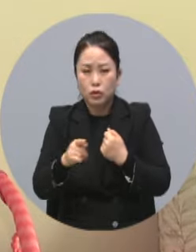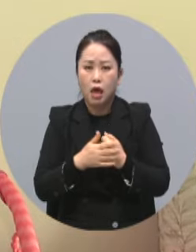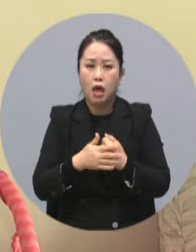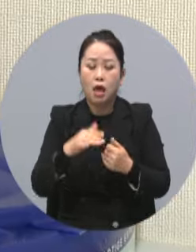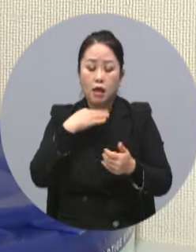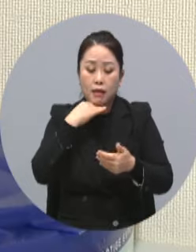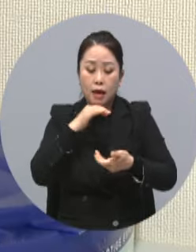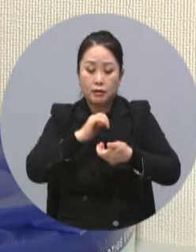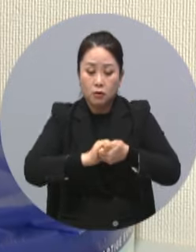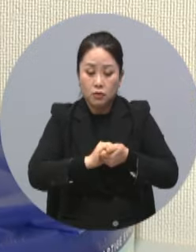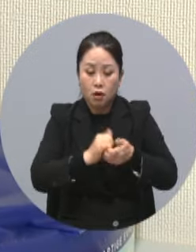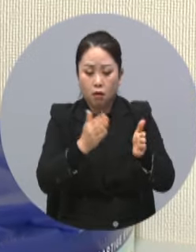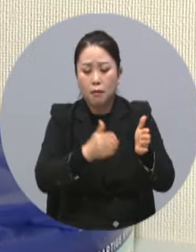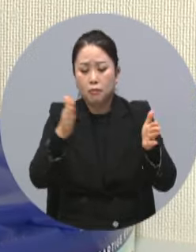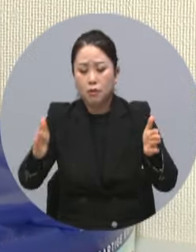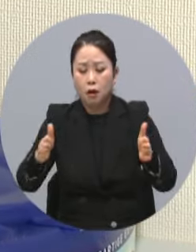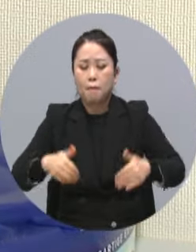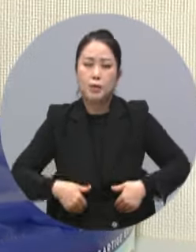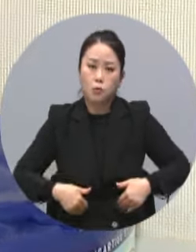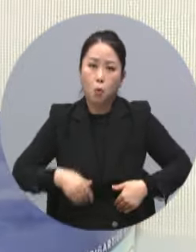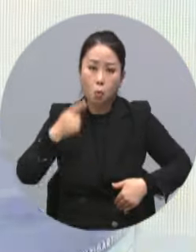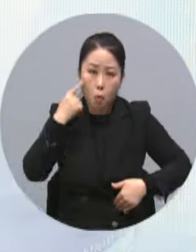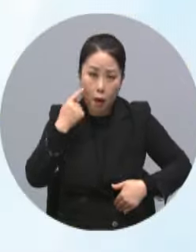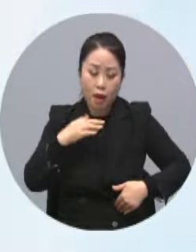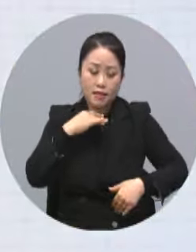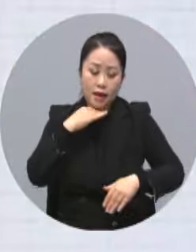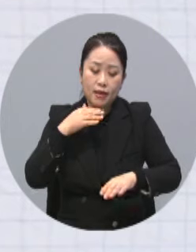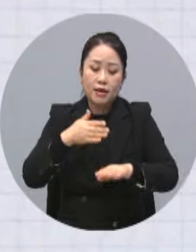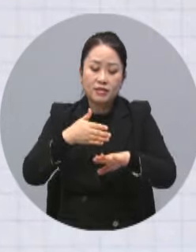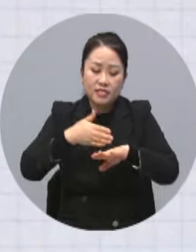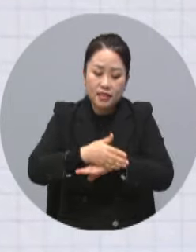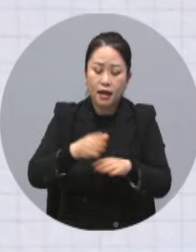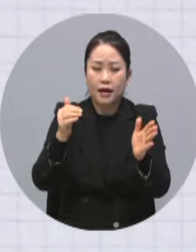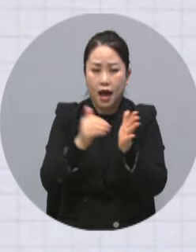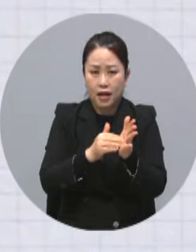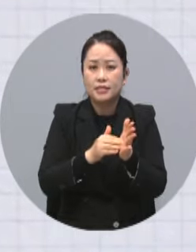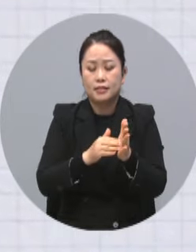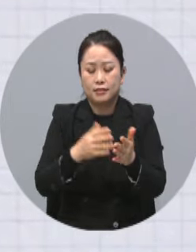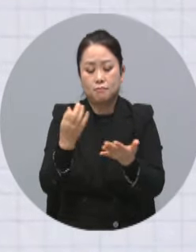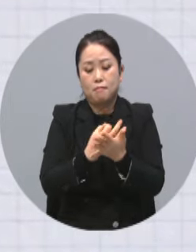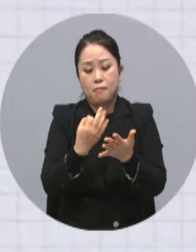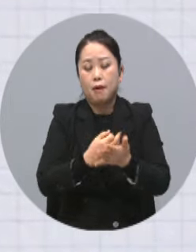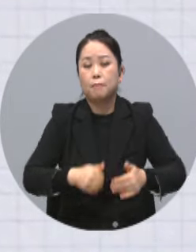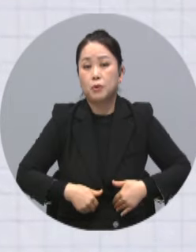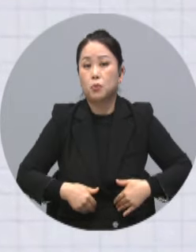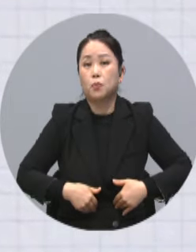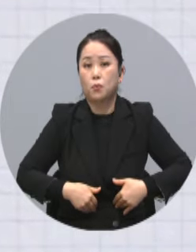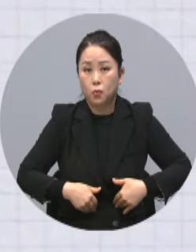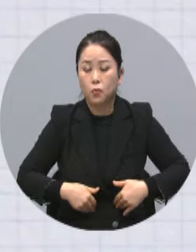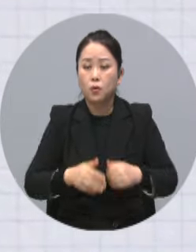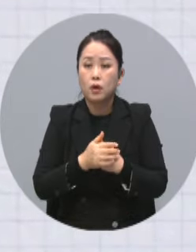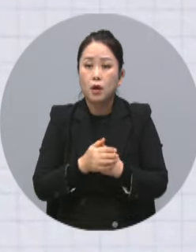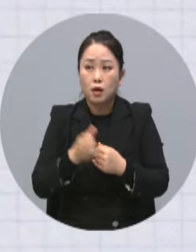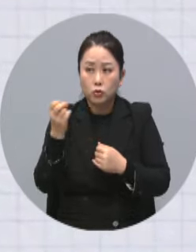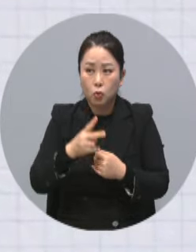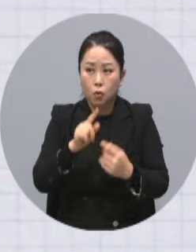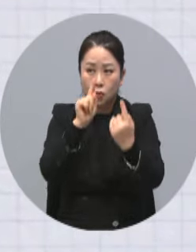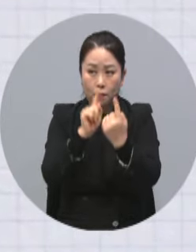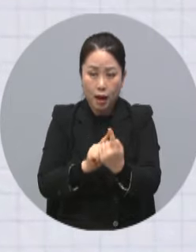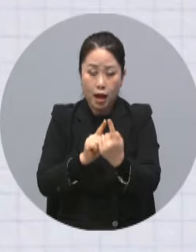더 커지고 있습니다 실제 지난해 부산기업 115 곳을 대상으로 한 설문 조사 결과에서도